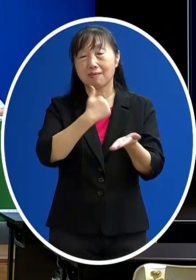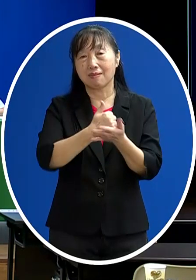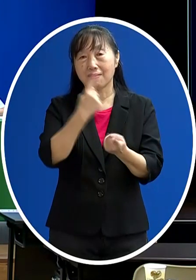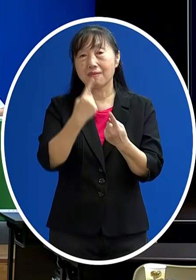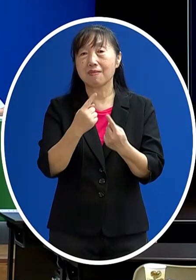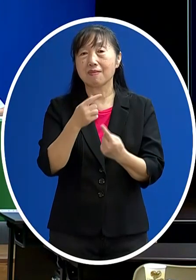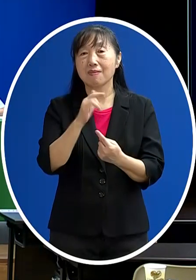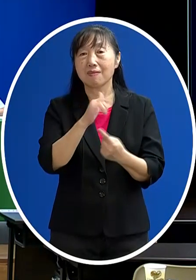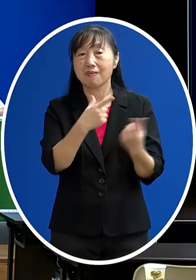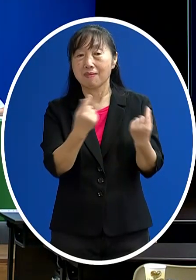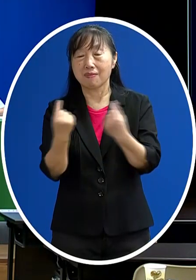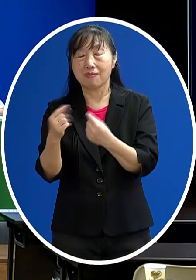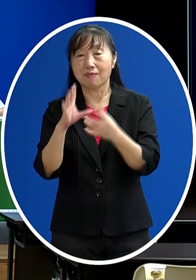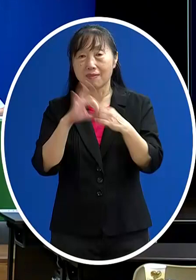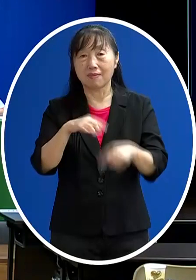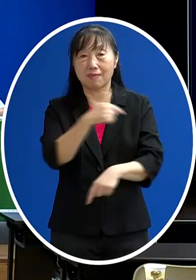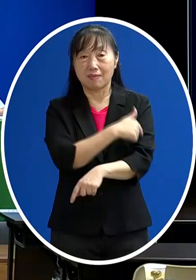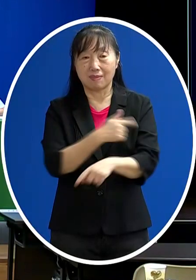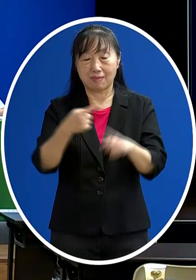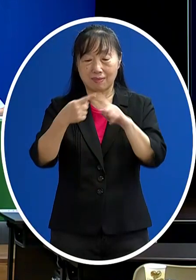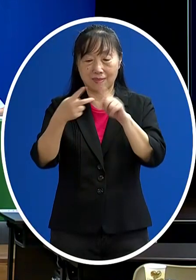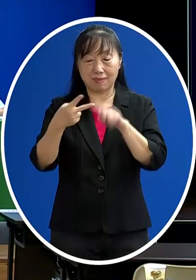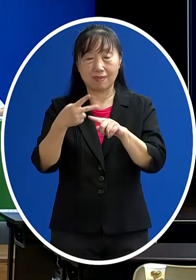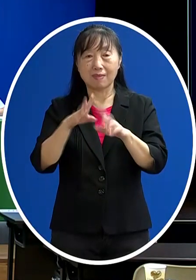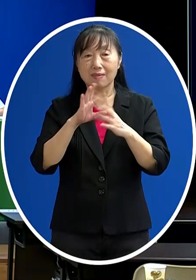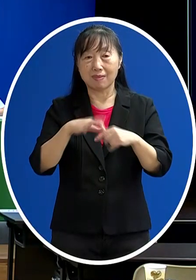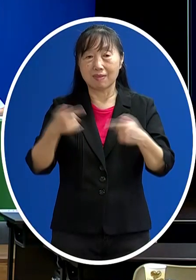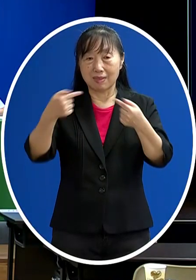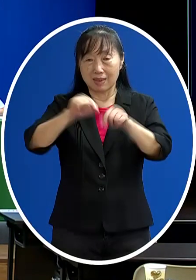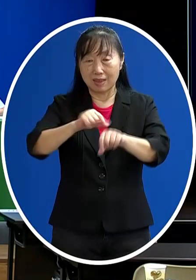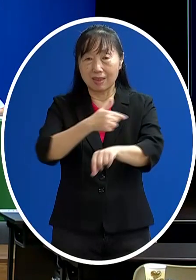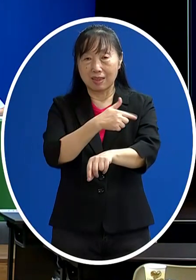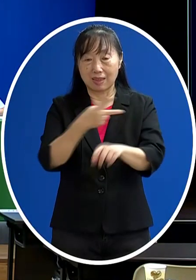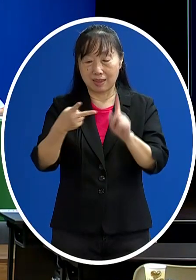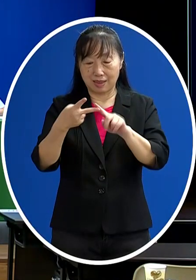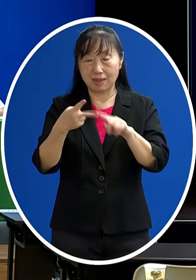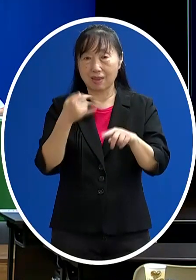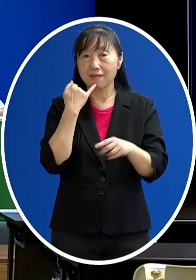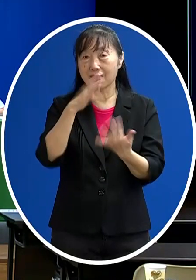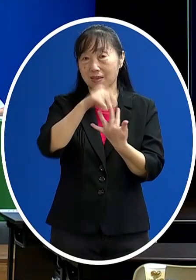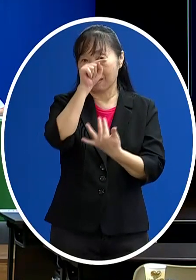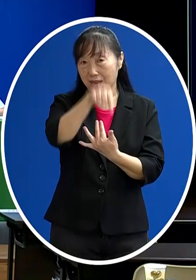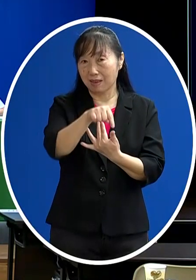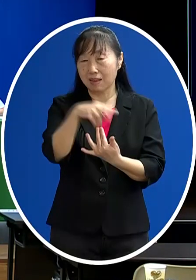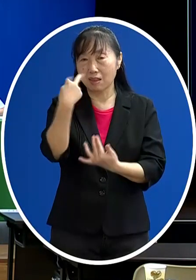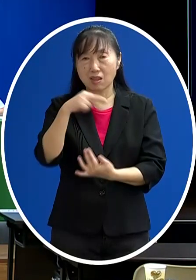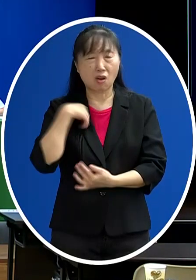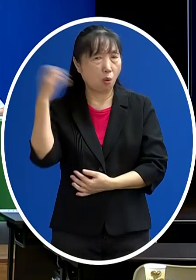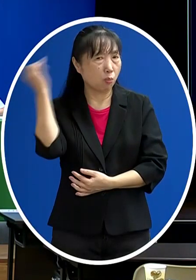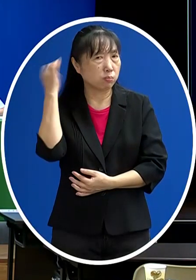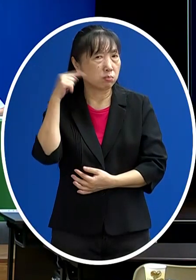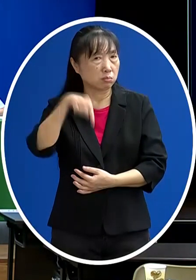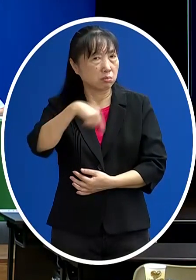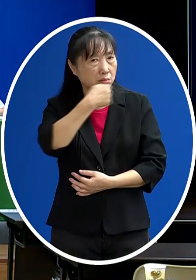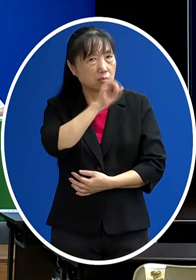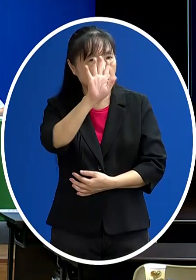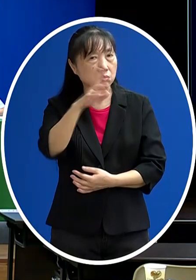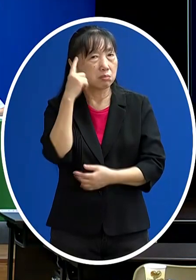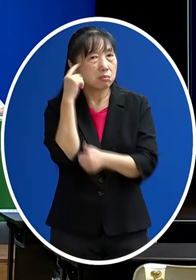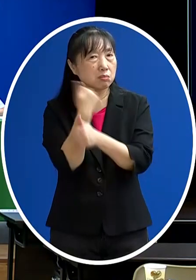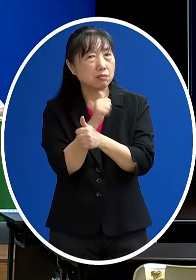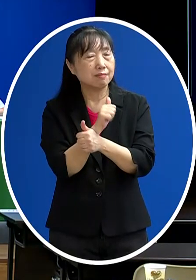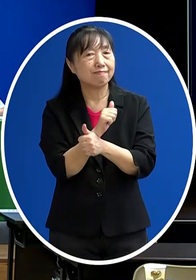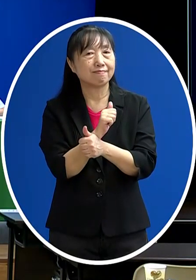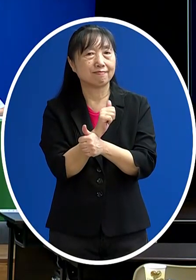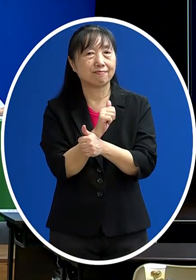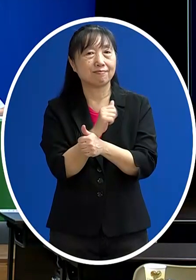所以算不算是第二季混打的首选的厂牌呢？第二个问题是好像有耳闻说有国内的单位正在考虑可